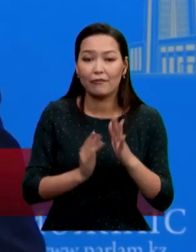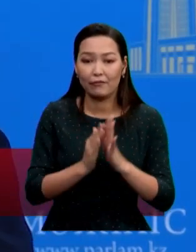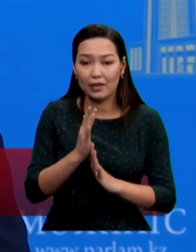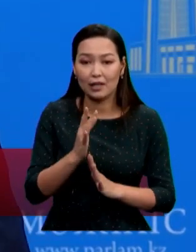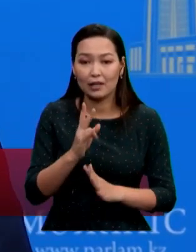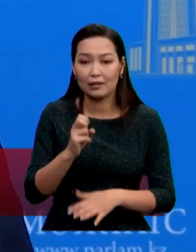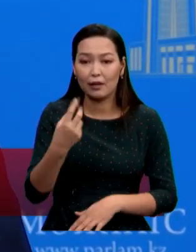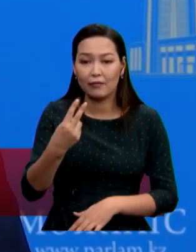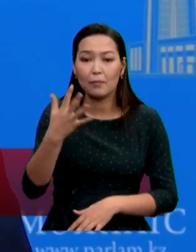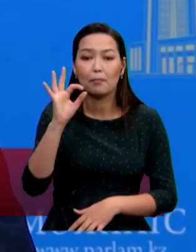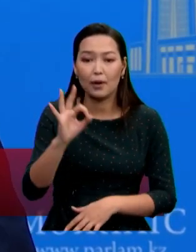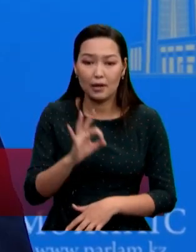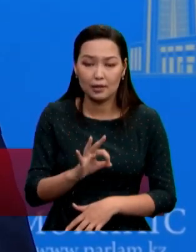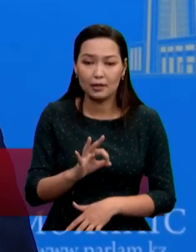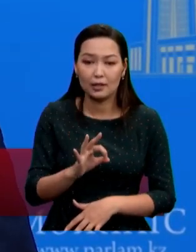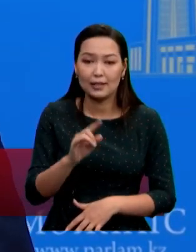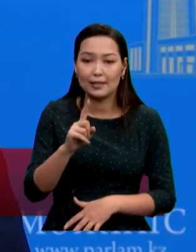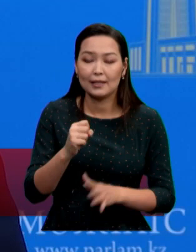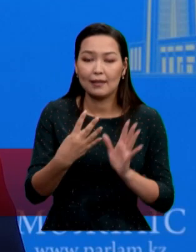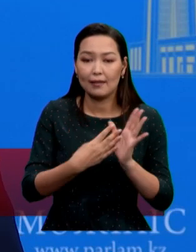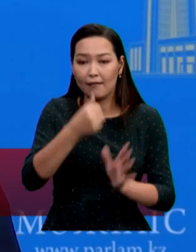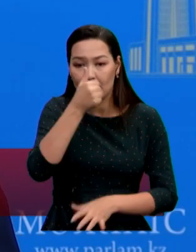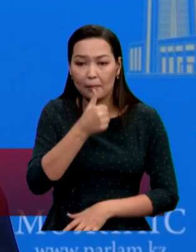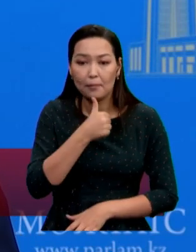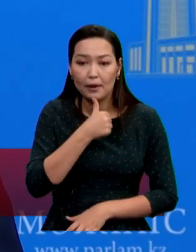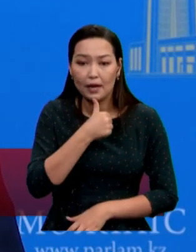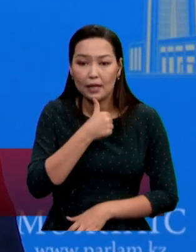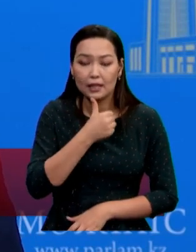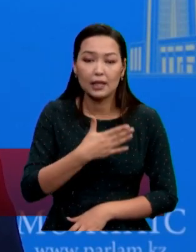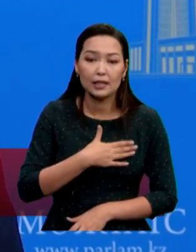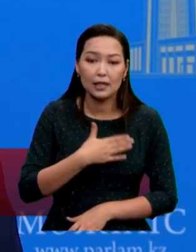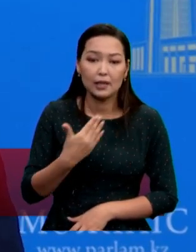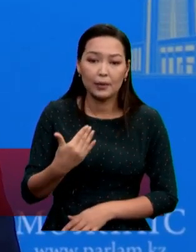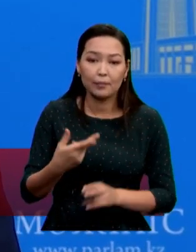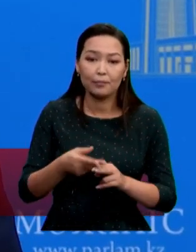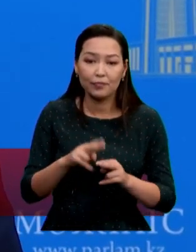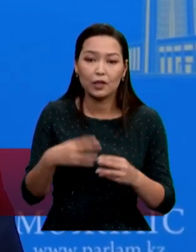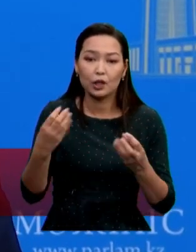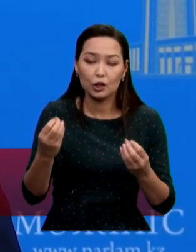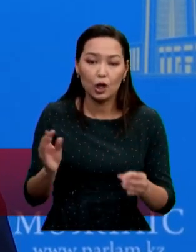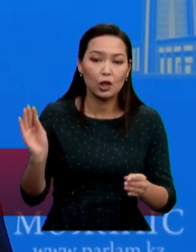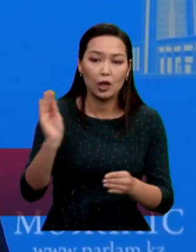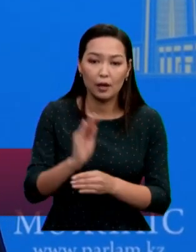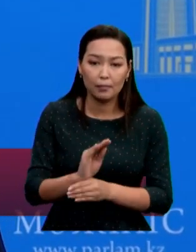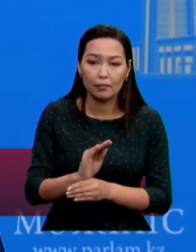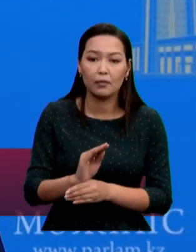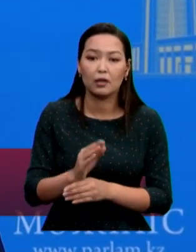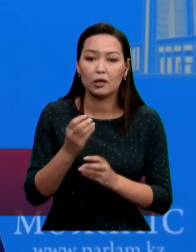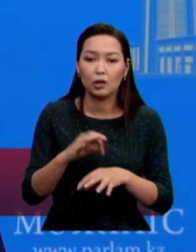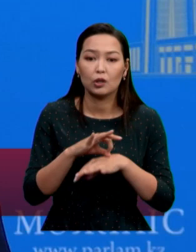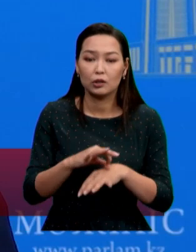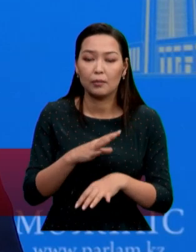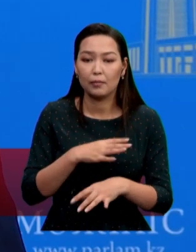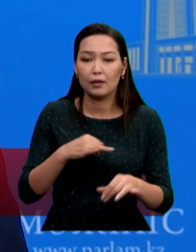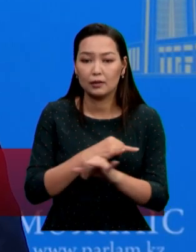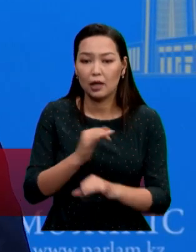на 25% за 9 месяцев. И нам приходится изыскивать дополнительные объемы. Мы провели переговоры